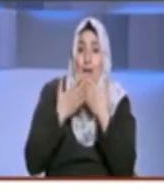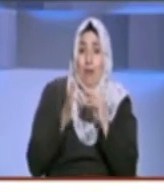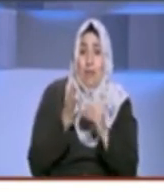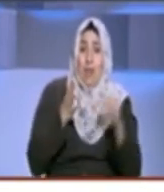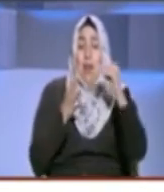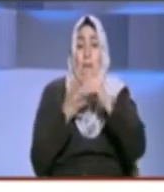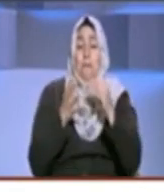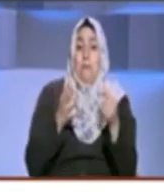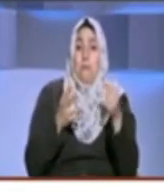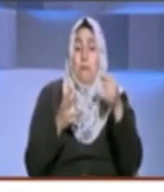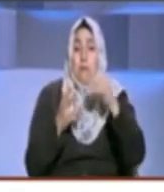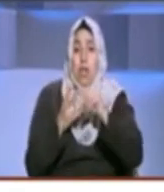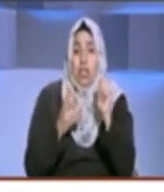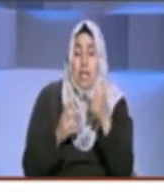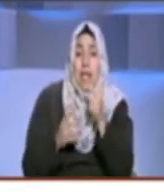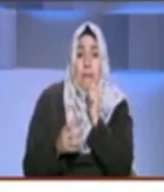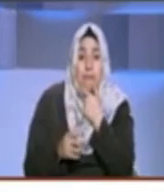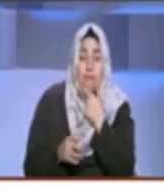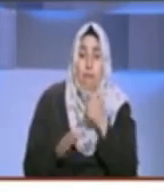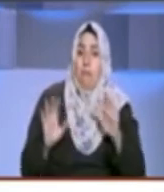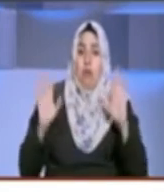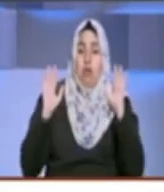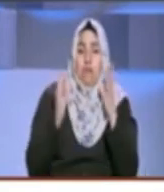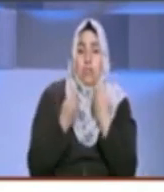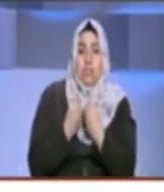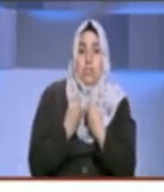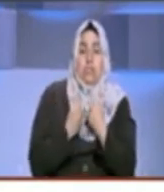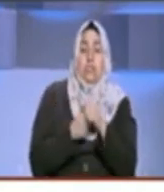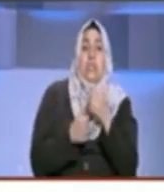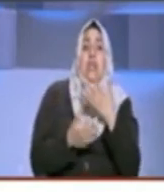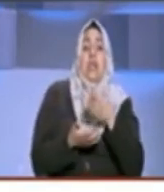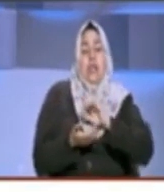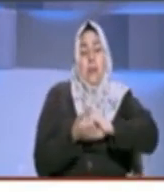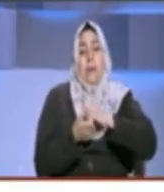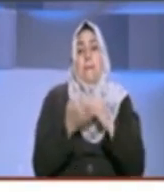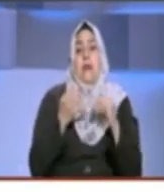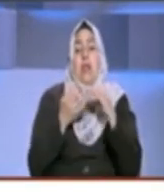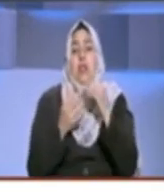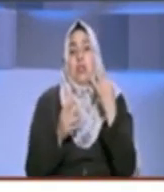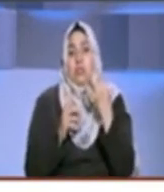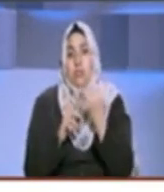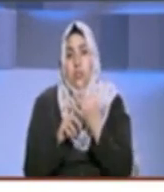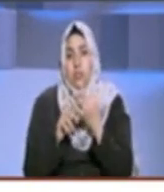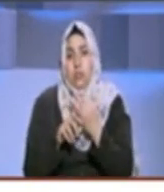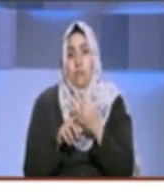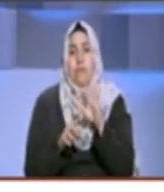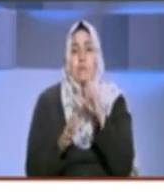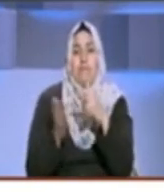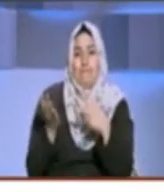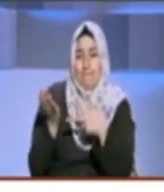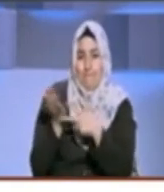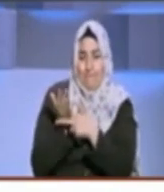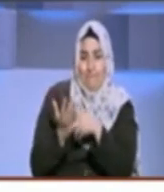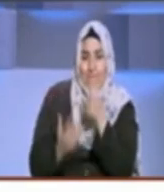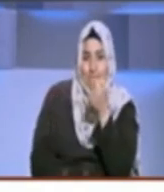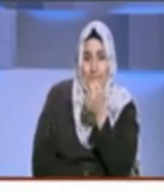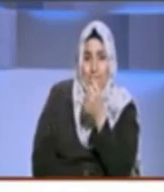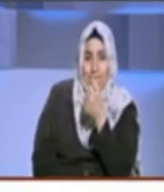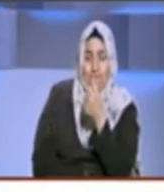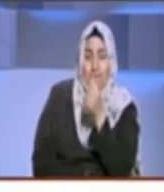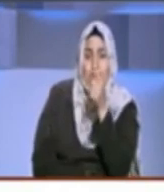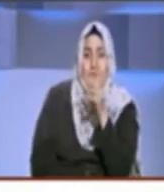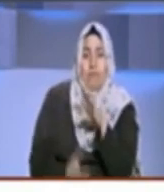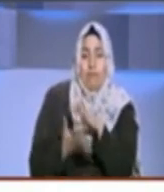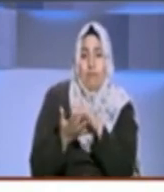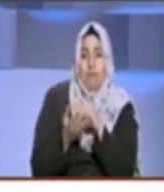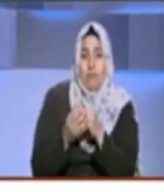والوفيات. المرحلة الثانية هي اللي تحط لها 28 يوم، والمرحلة الثالثة مستمرة. طب معلش دكتور اسلام، هو الاستراتيجيه المطروحه او